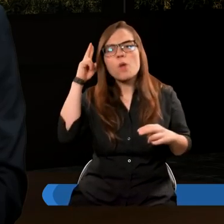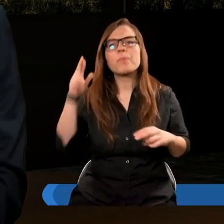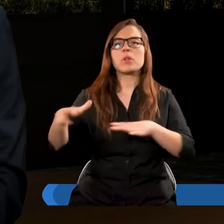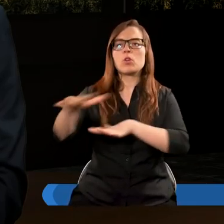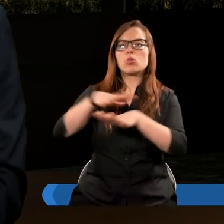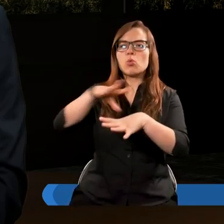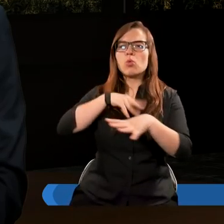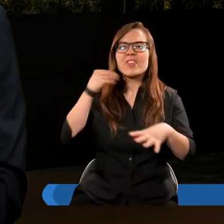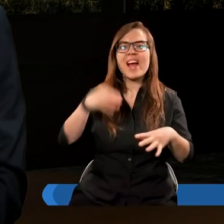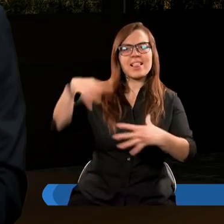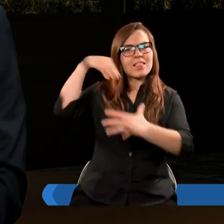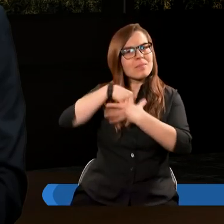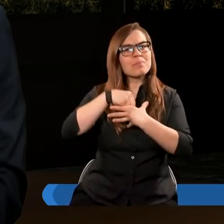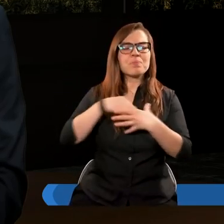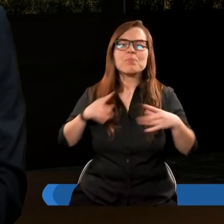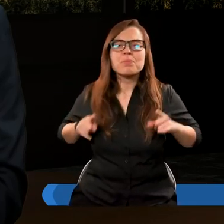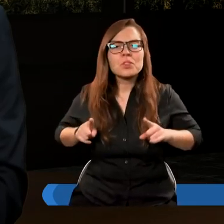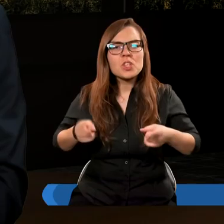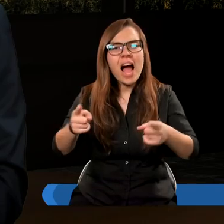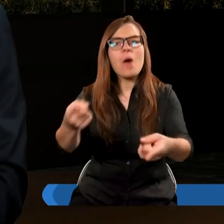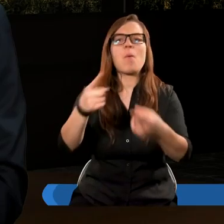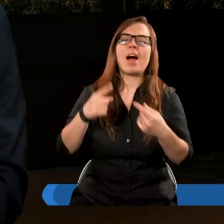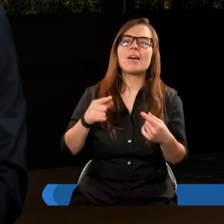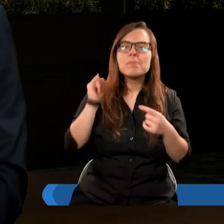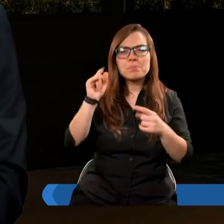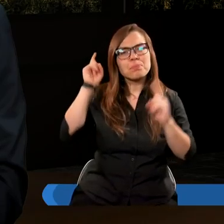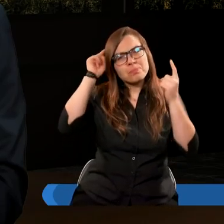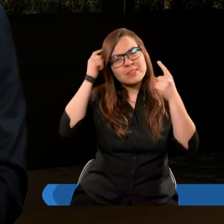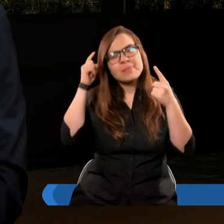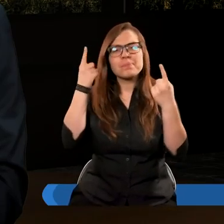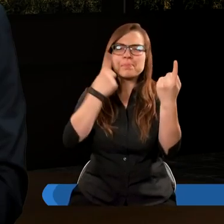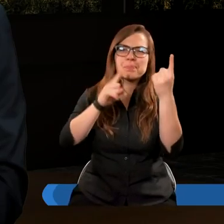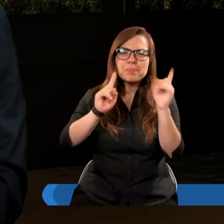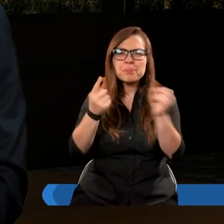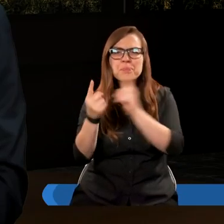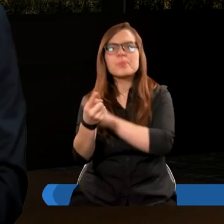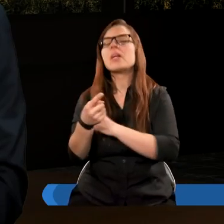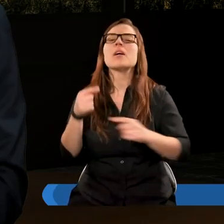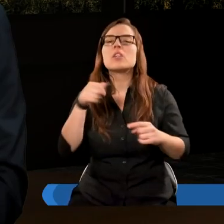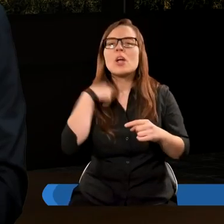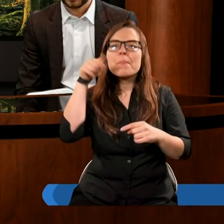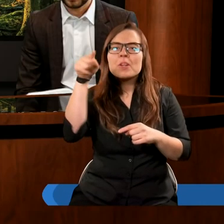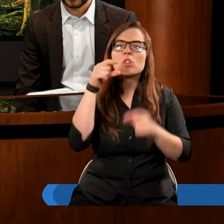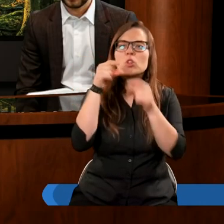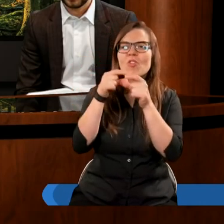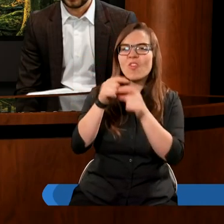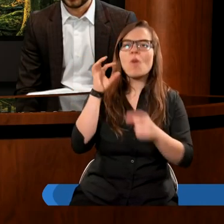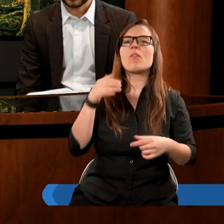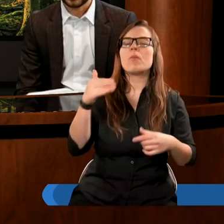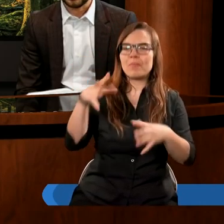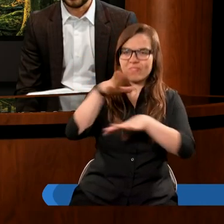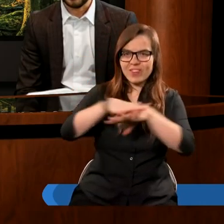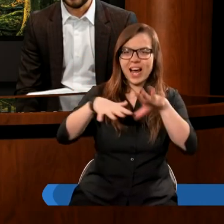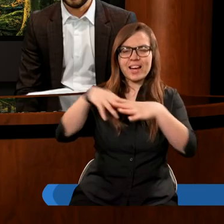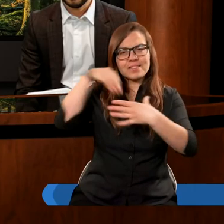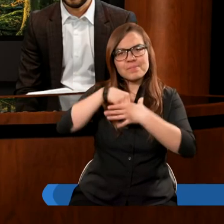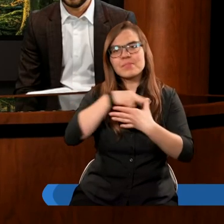Święty Duch nad nami czuwa, nad naszymi ustami i dziękujemy za to, że Twoje Słowo może być w naszych rękach.